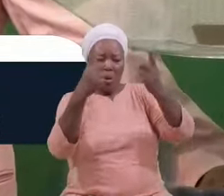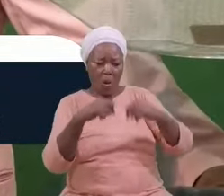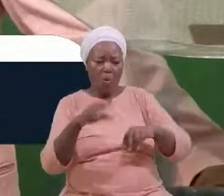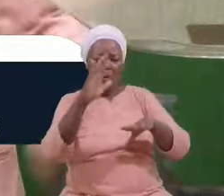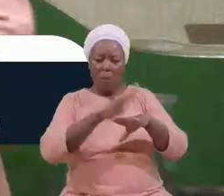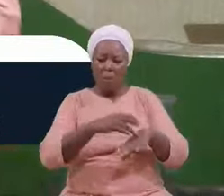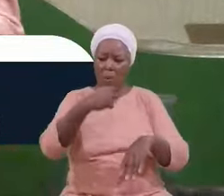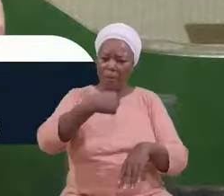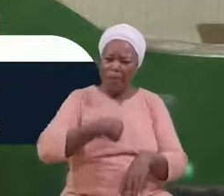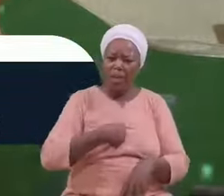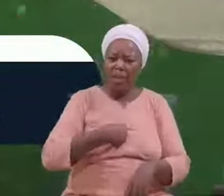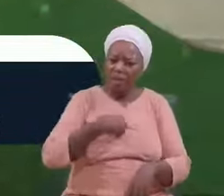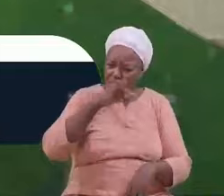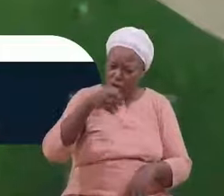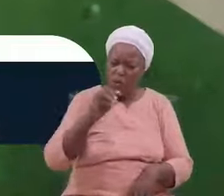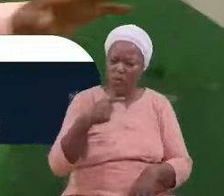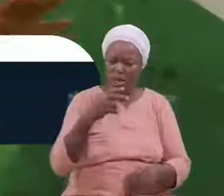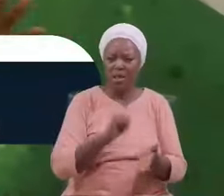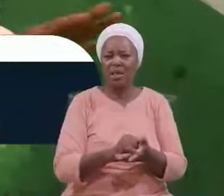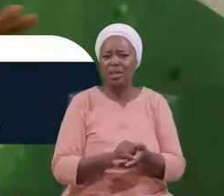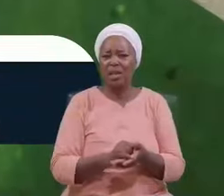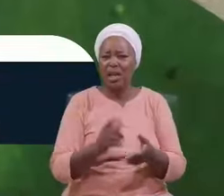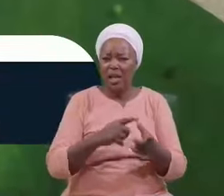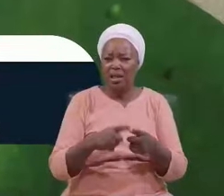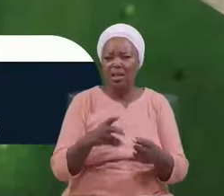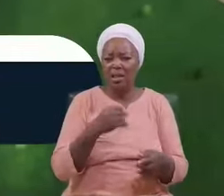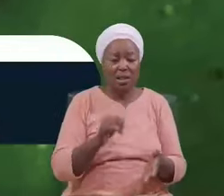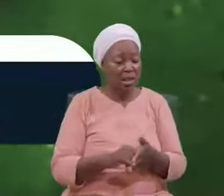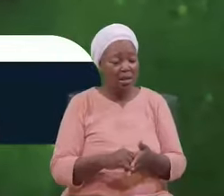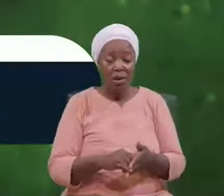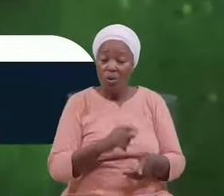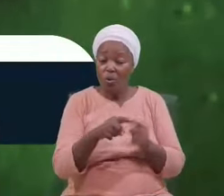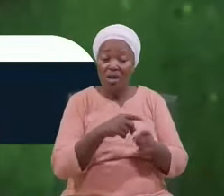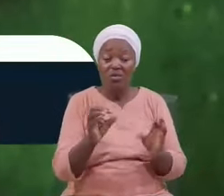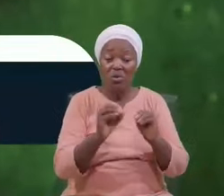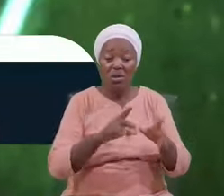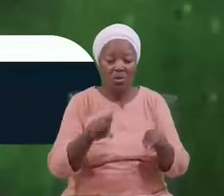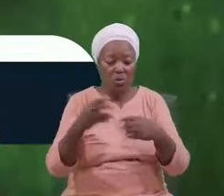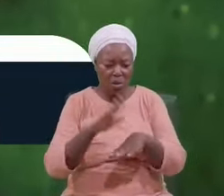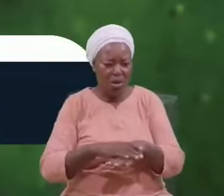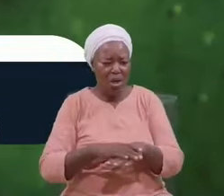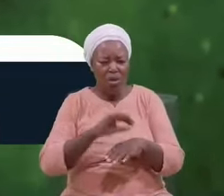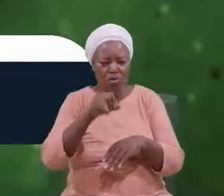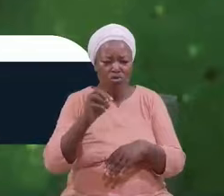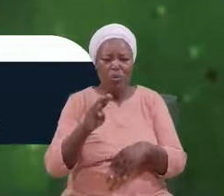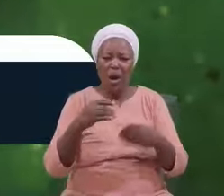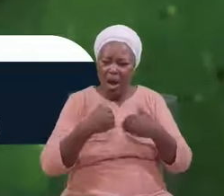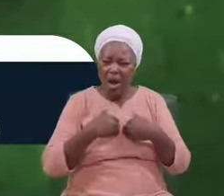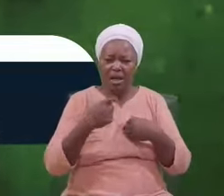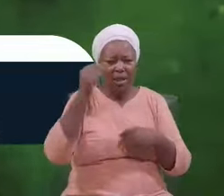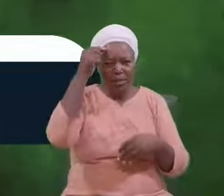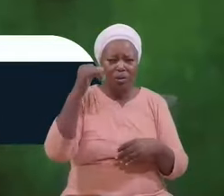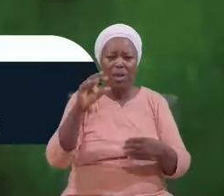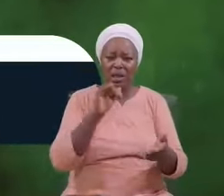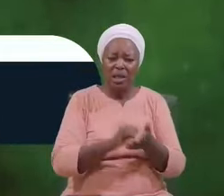arrivé. Quoiqu'il n'y ait rien de mauvais, Job avait des pensées. Et si ses